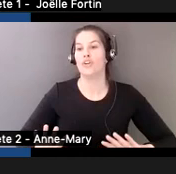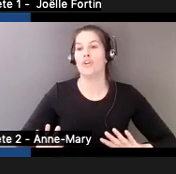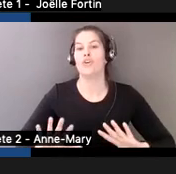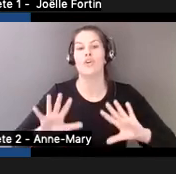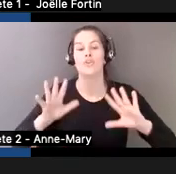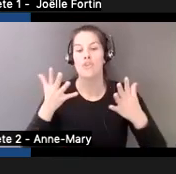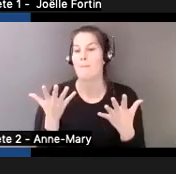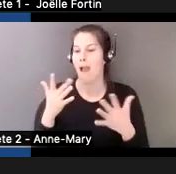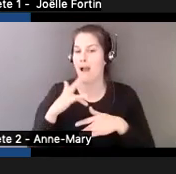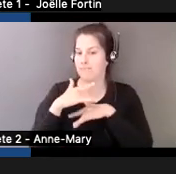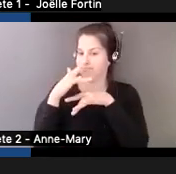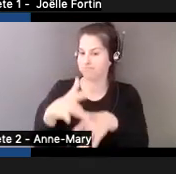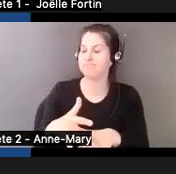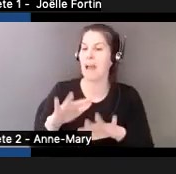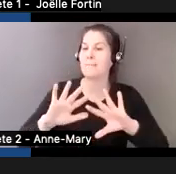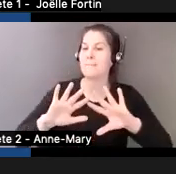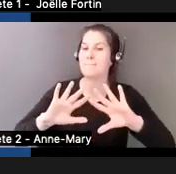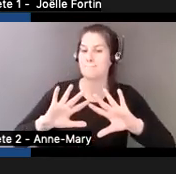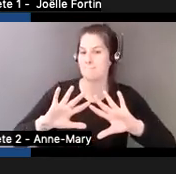Montessori.